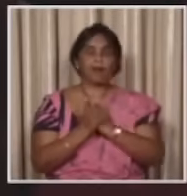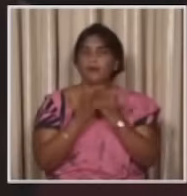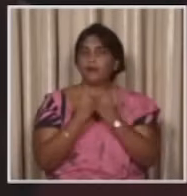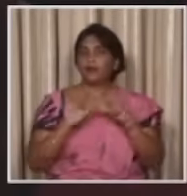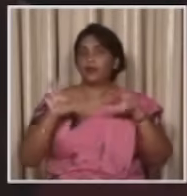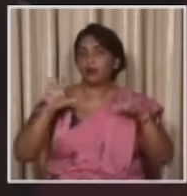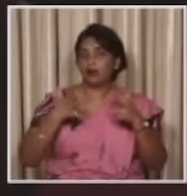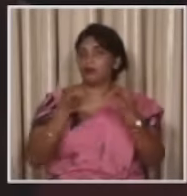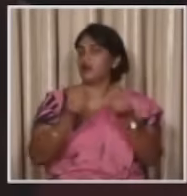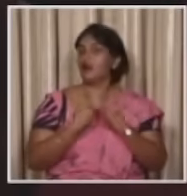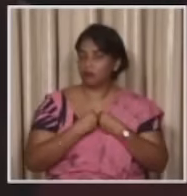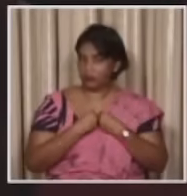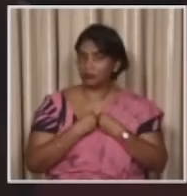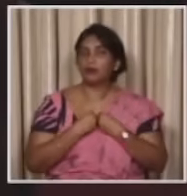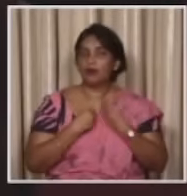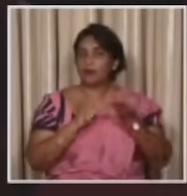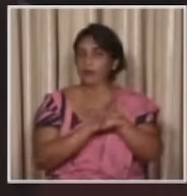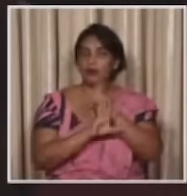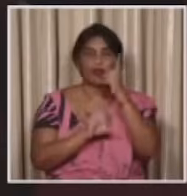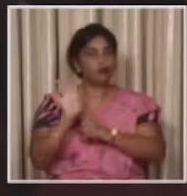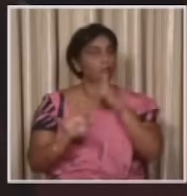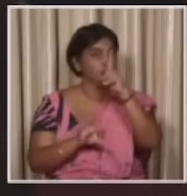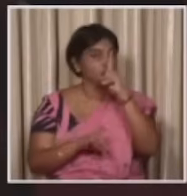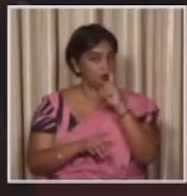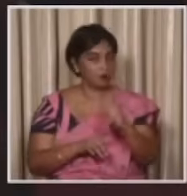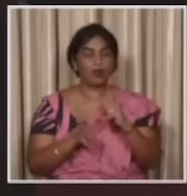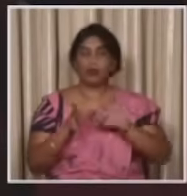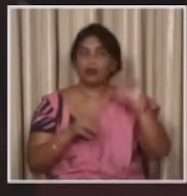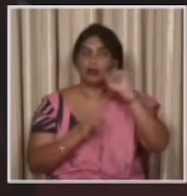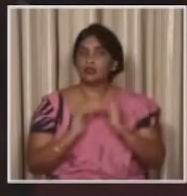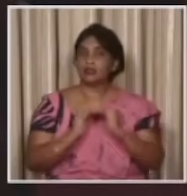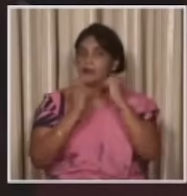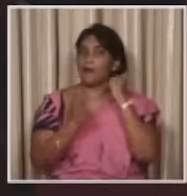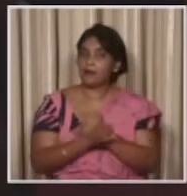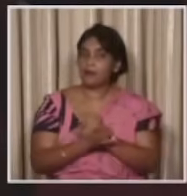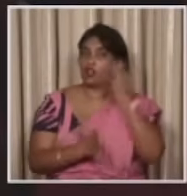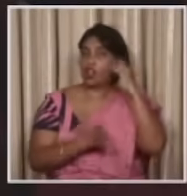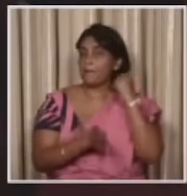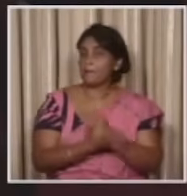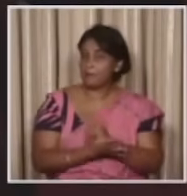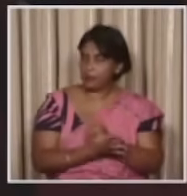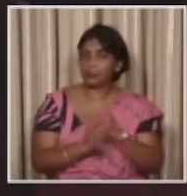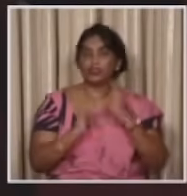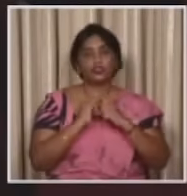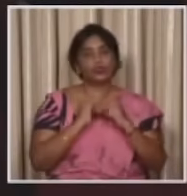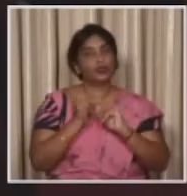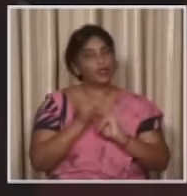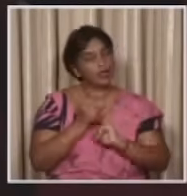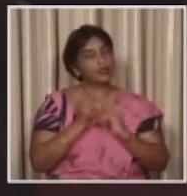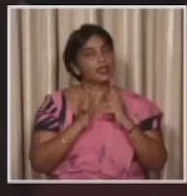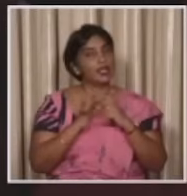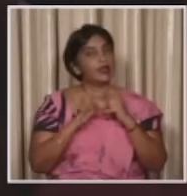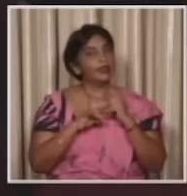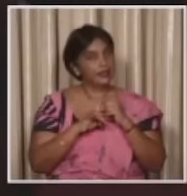පමණ අපිට ඉදිරිපත් වුණා. ඊට පස්සේ අපි පහුගිය අවුරුදු එකහමාර ආසියානු සංවර්ධන බැංකුව, ලෝක බැංකුව, USAID ආයතනය